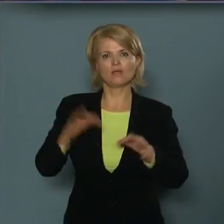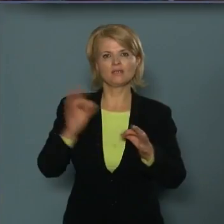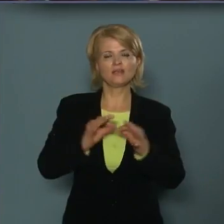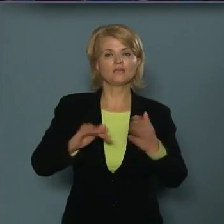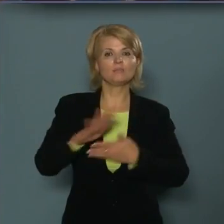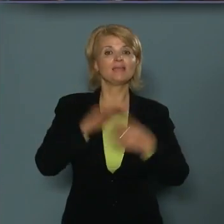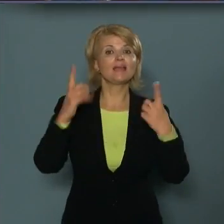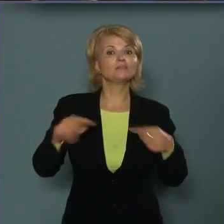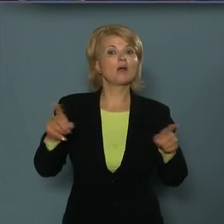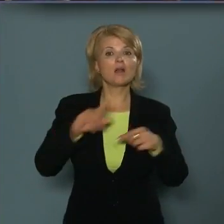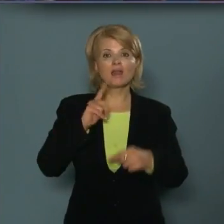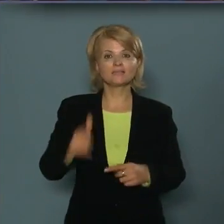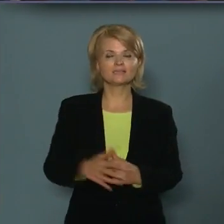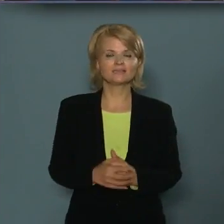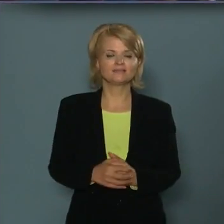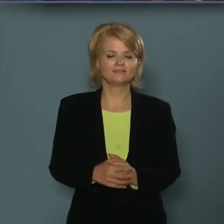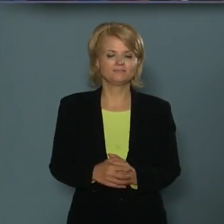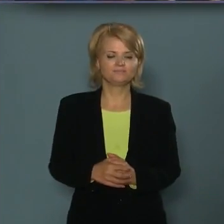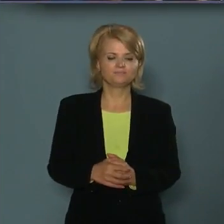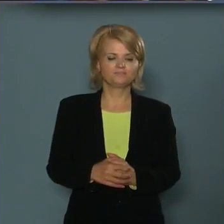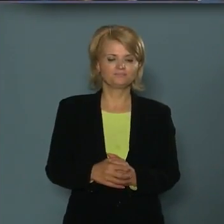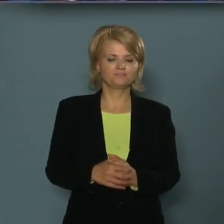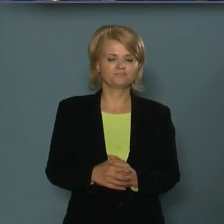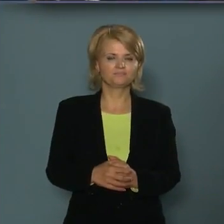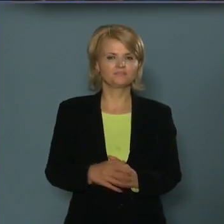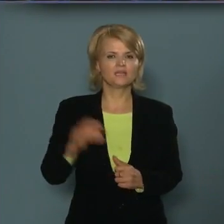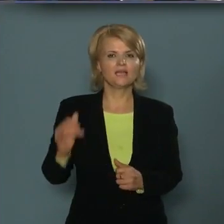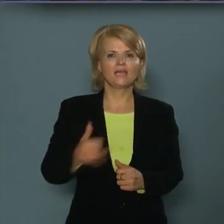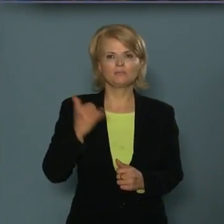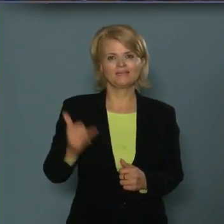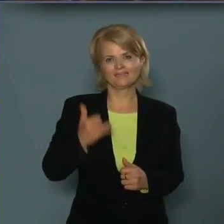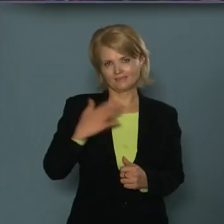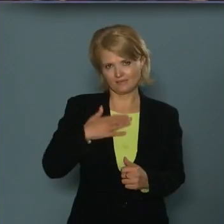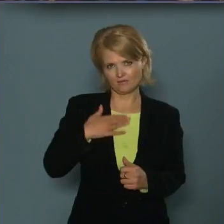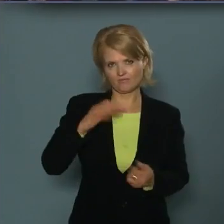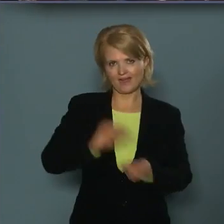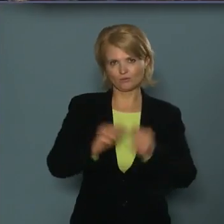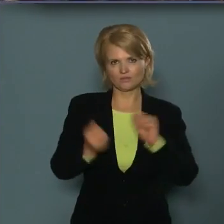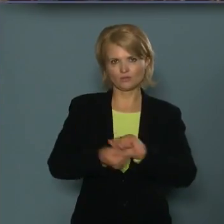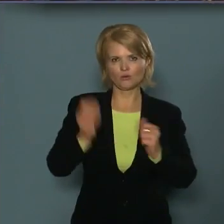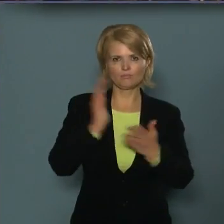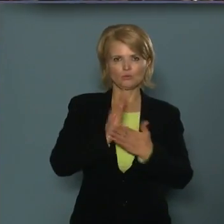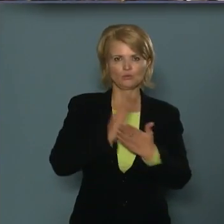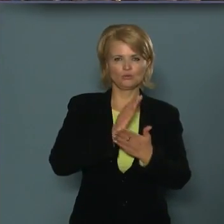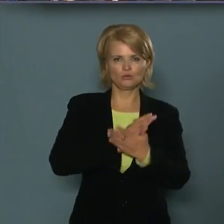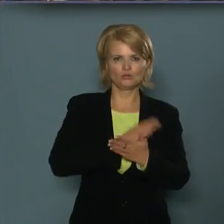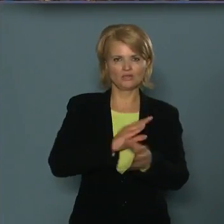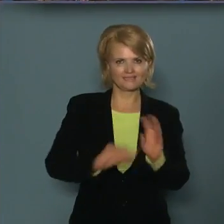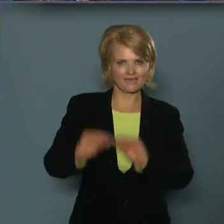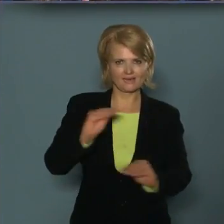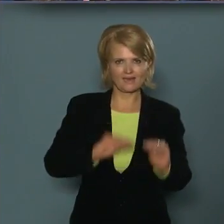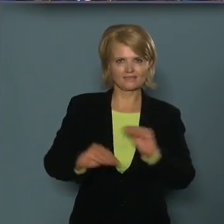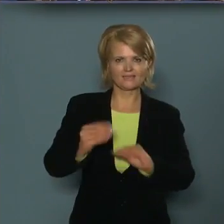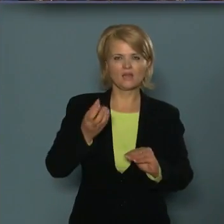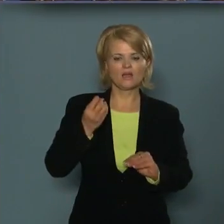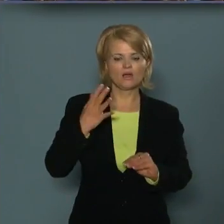milyen dalokat hallhatnak a gyerekek itt a koncerten? Én mindig akkor változtatom a műsorok